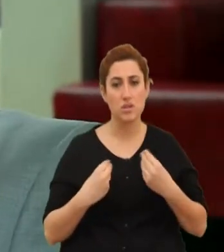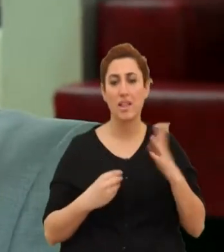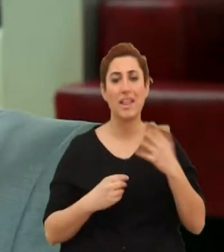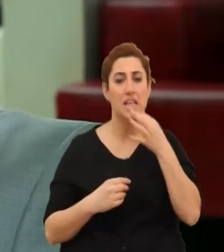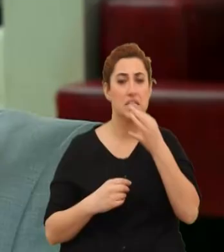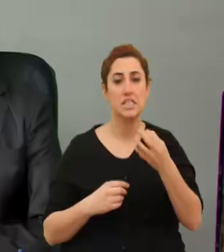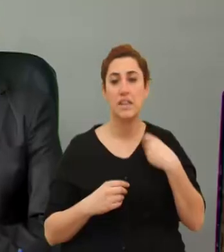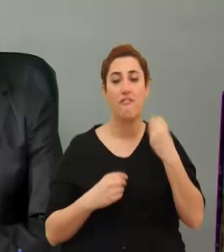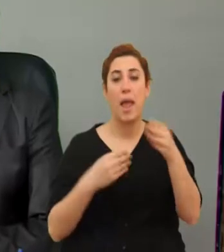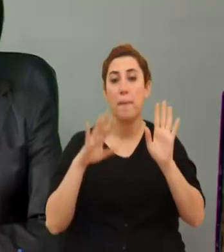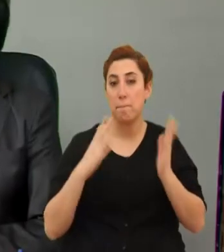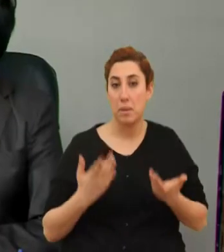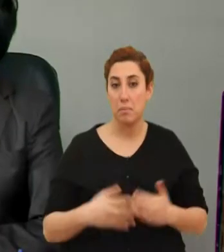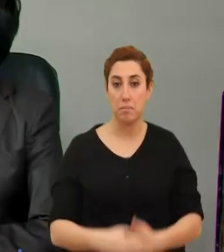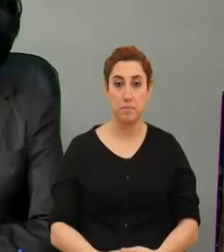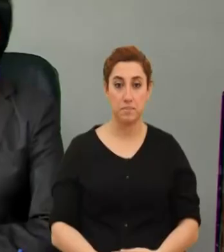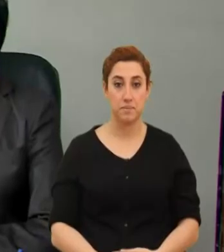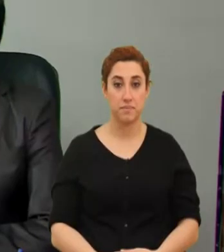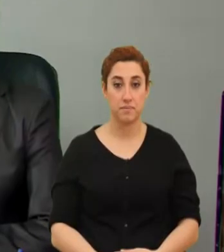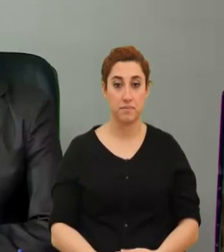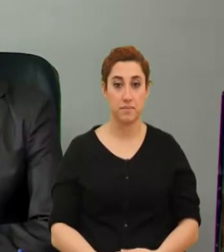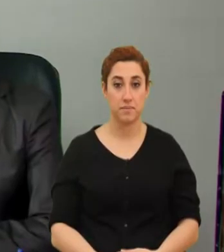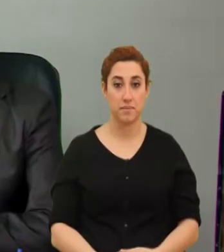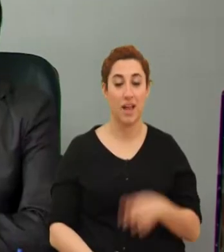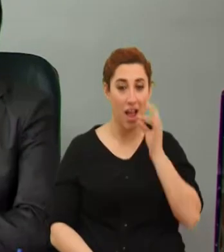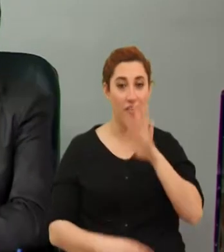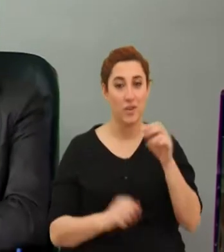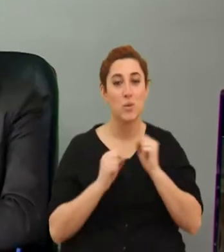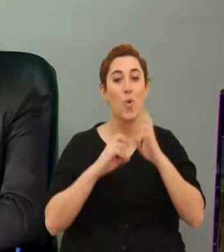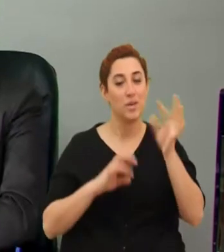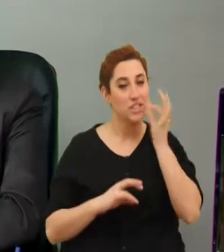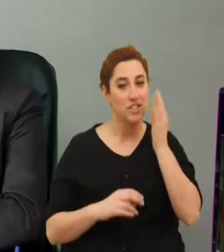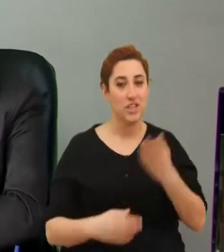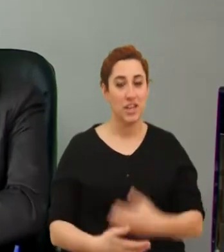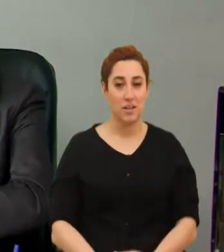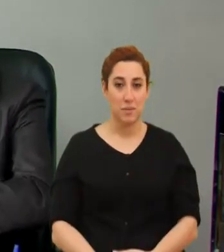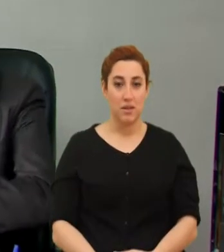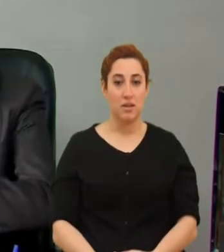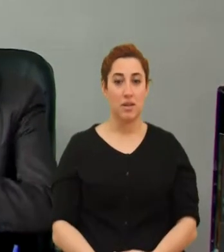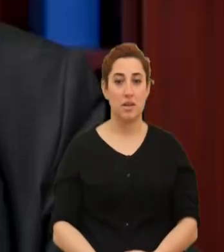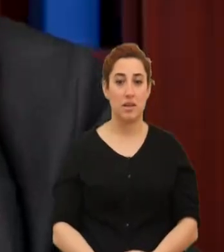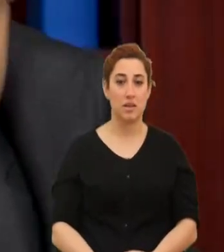niye müsaade etmeyelim? Efendim kahvelerimizi soğutmayalım.